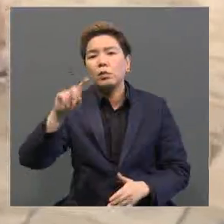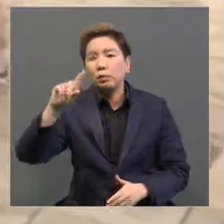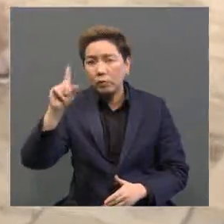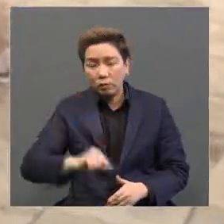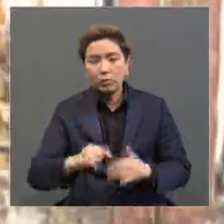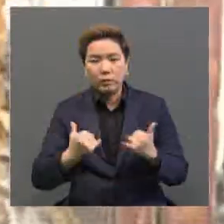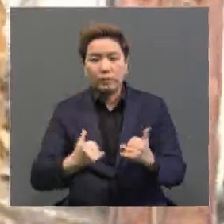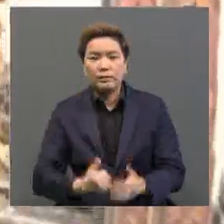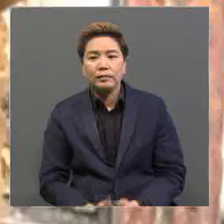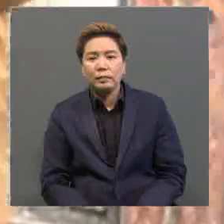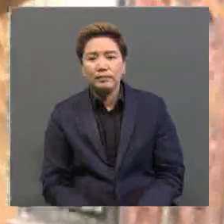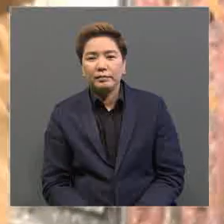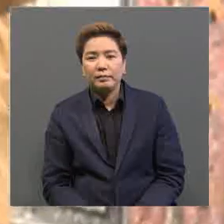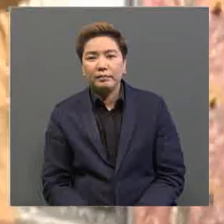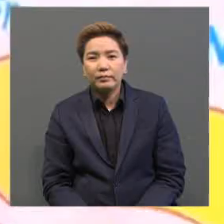นะฮะ